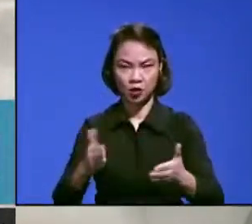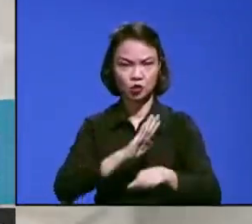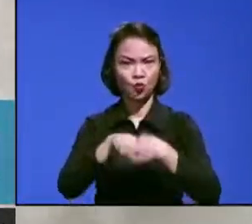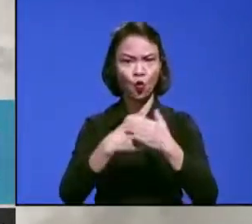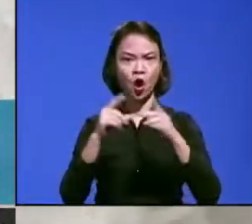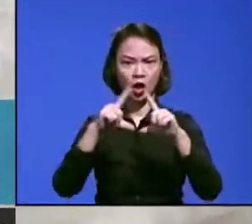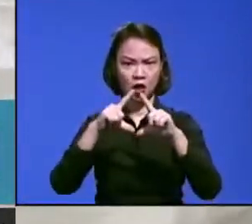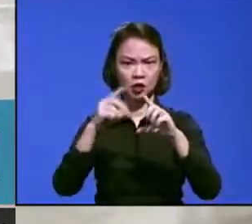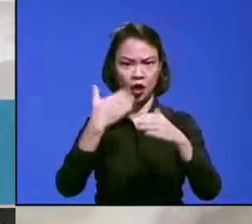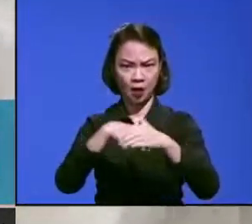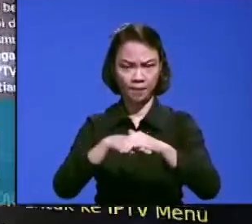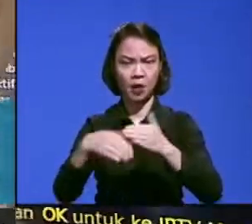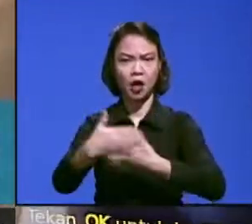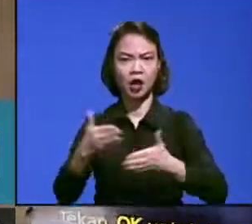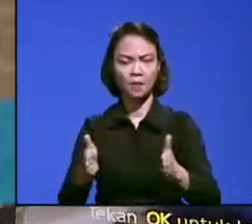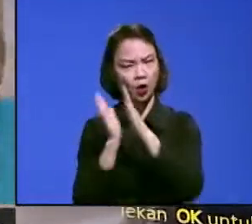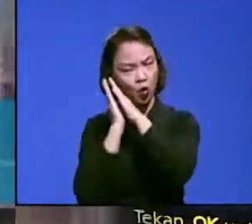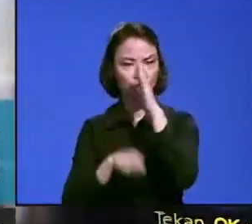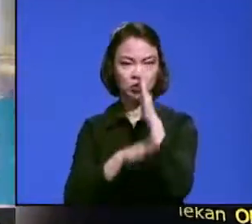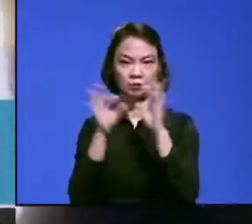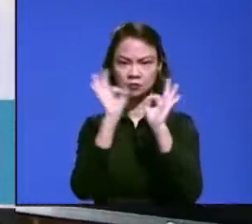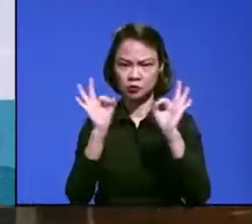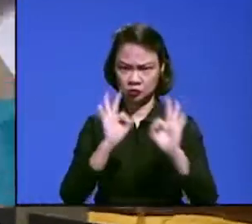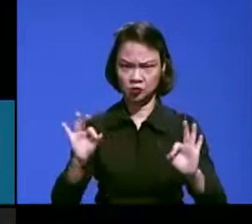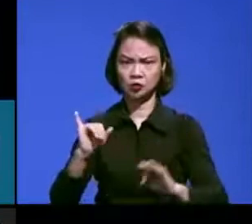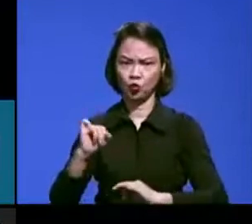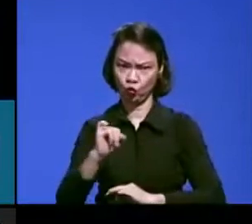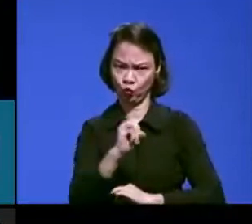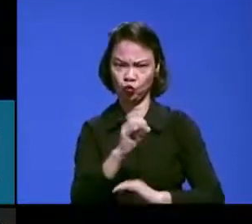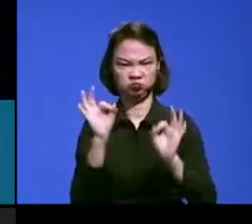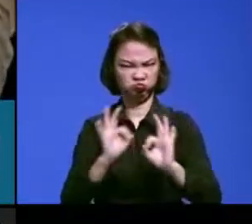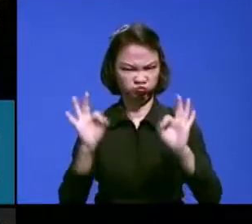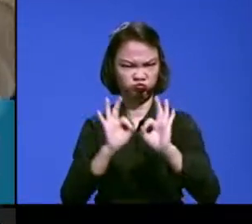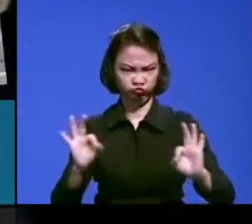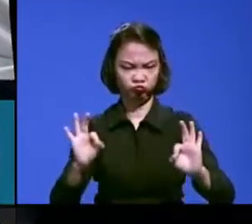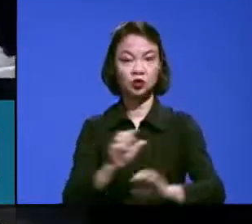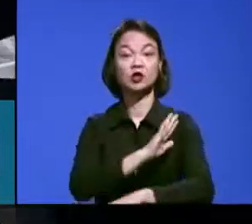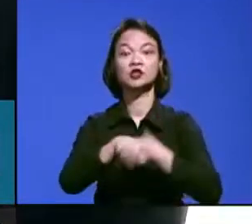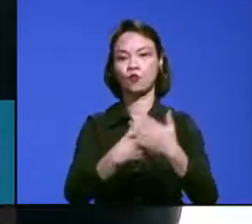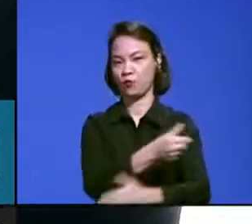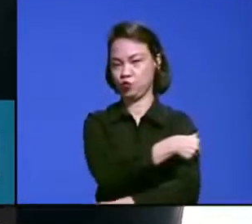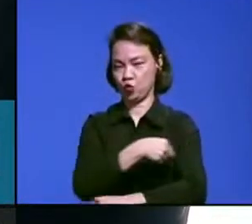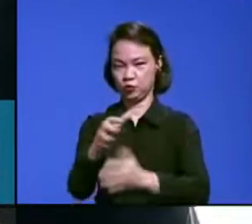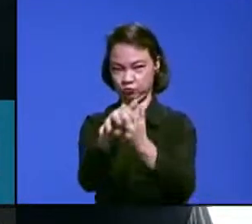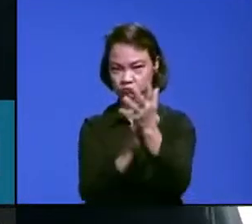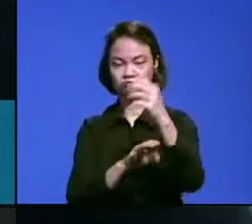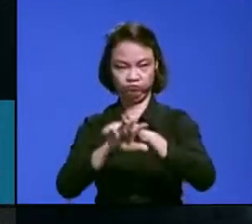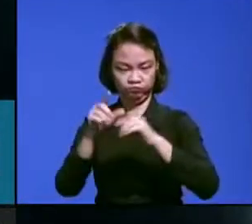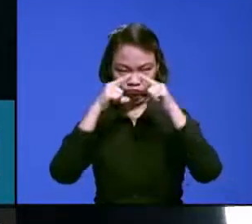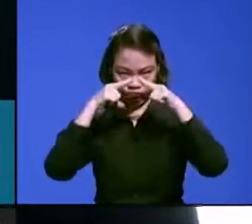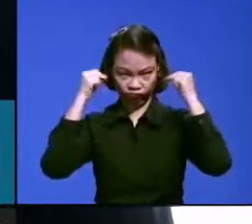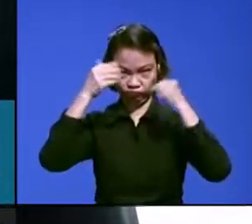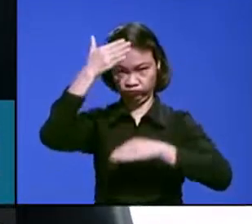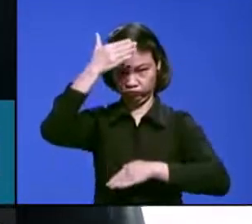di dalam hotel harus steril dari bakteri maupun virus. Semua petugas juga wajib menggunakan sarung tangan, masker, dan